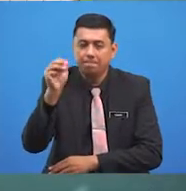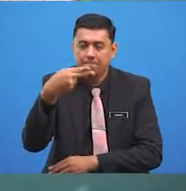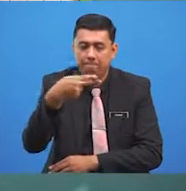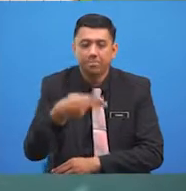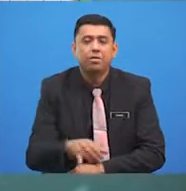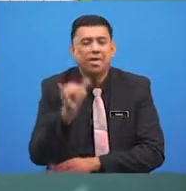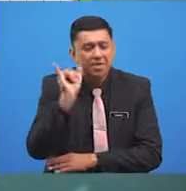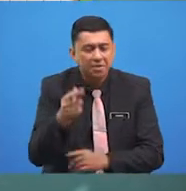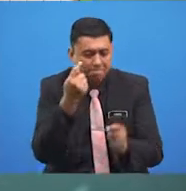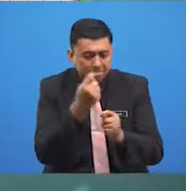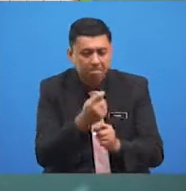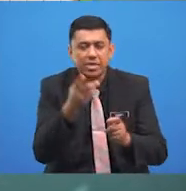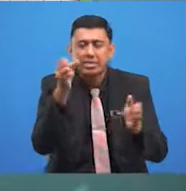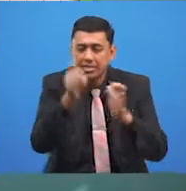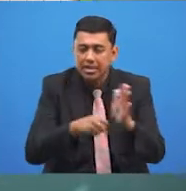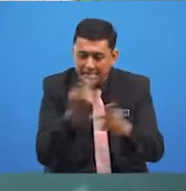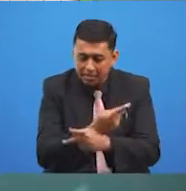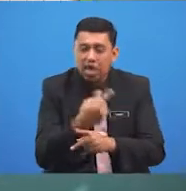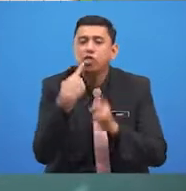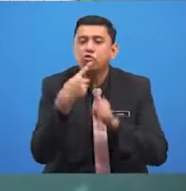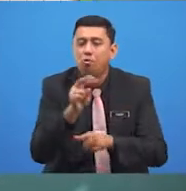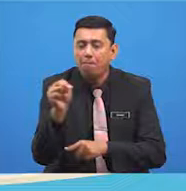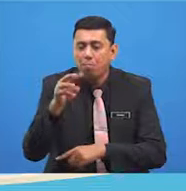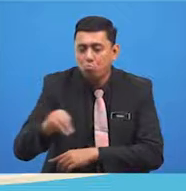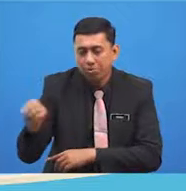Ya, tepat sekali jawapan murid-murid.